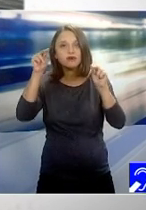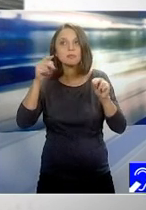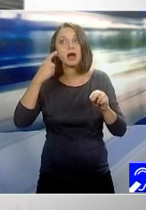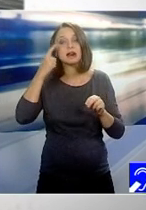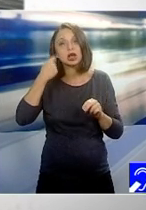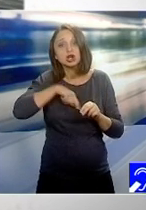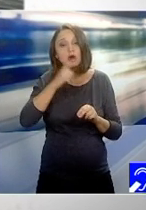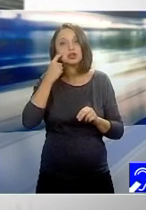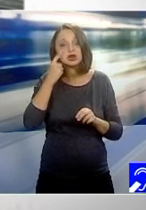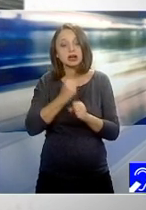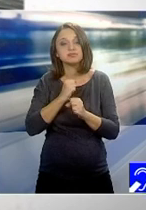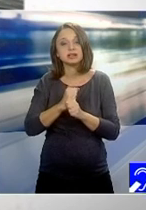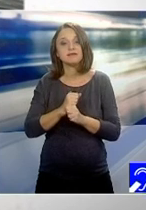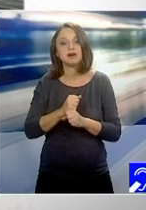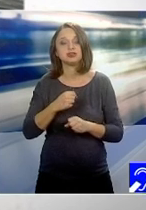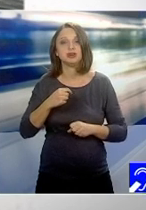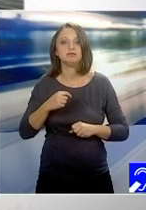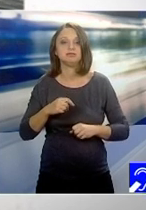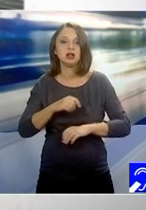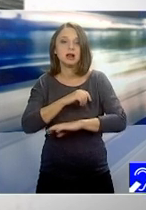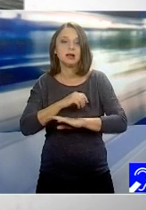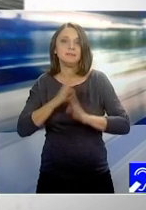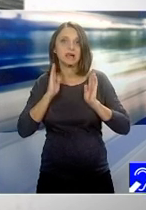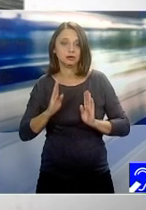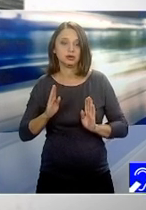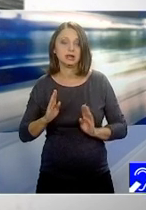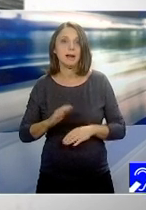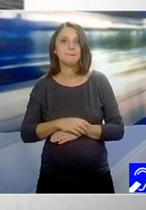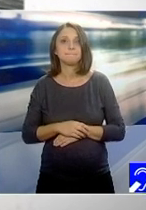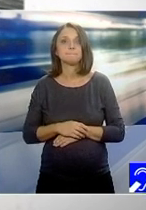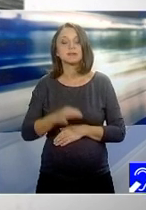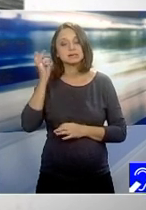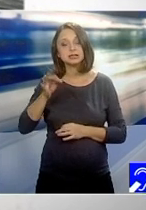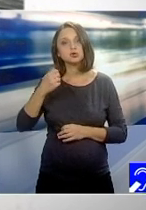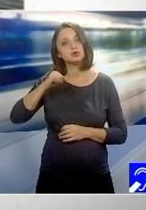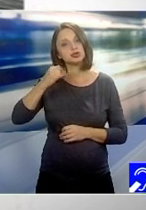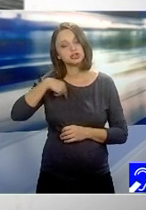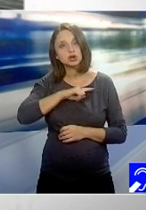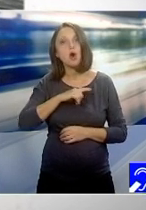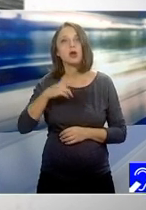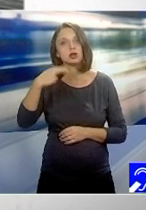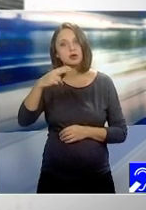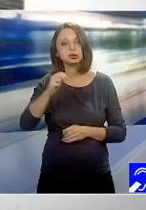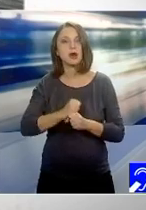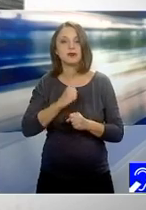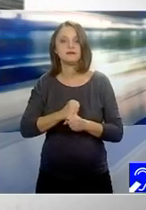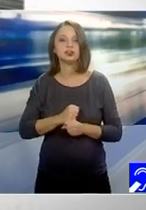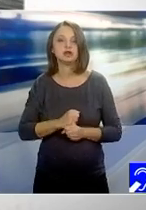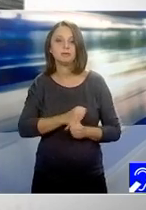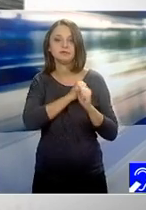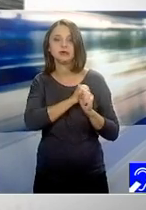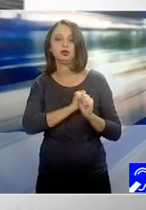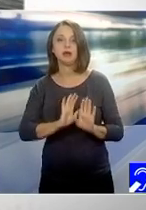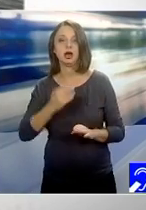treaba. Așteptăm și din partea noastră. Cu siguranță noi ne-am făcut lucru. Și ne vom face treaba în continuare. Cu câți oameni suntem? Eu nu sunt de acord cu această